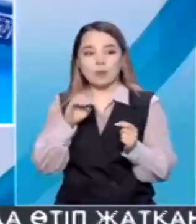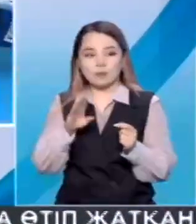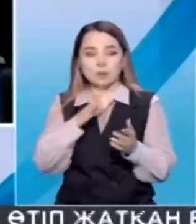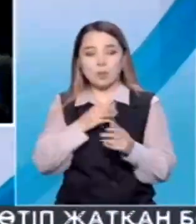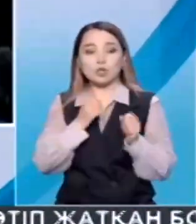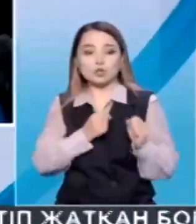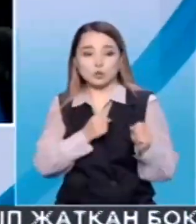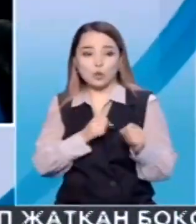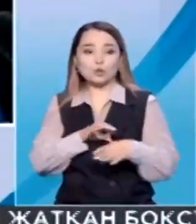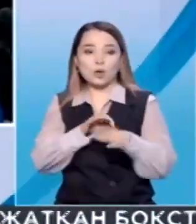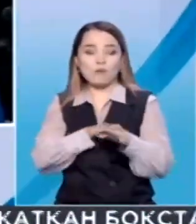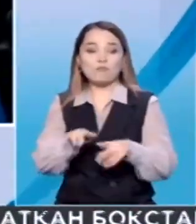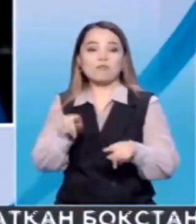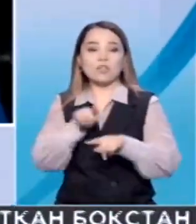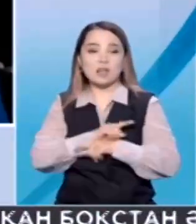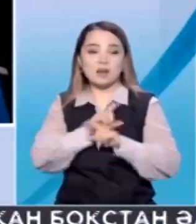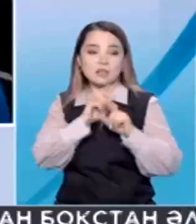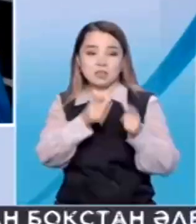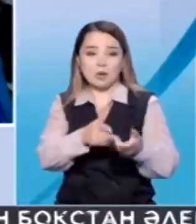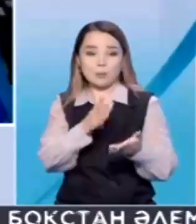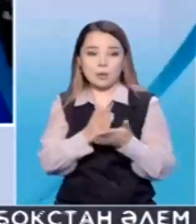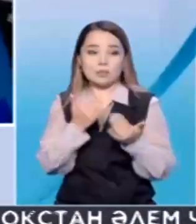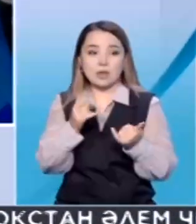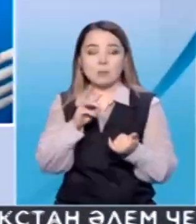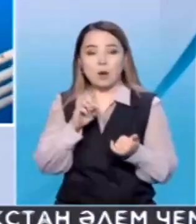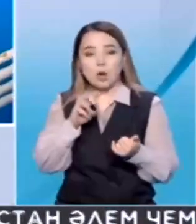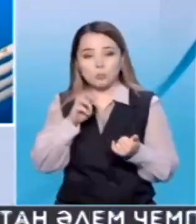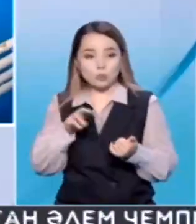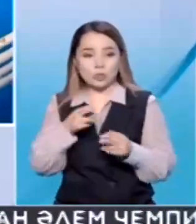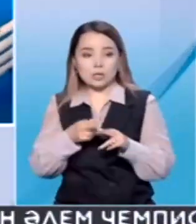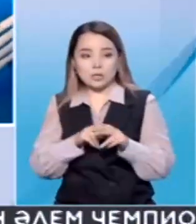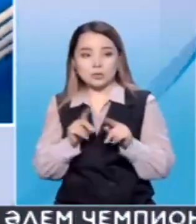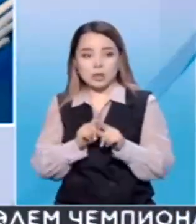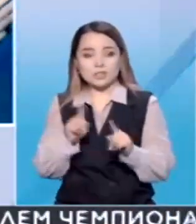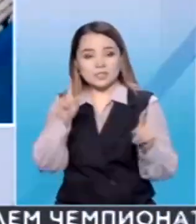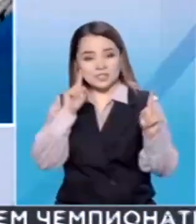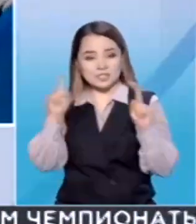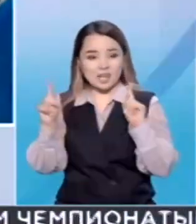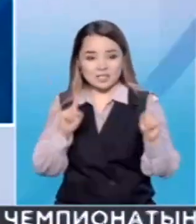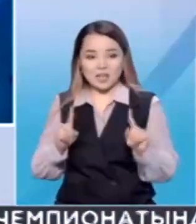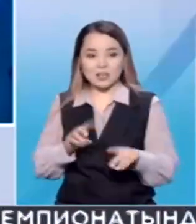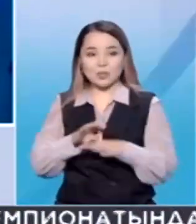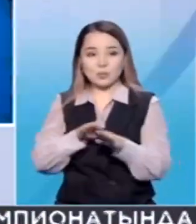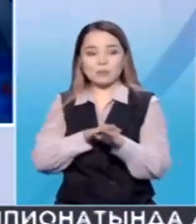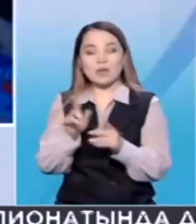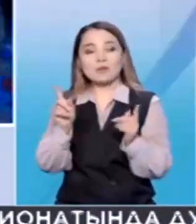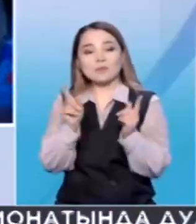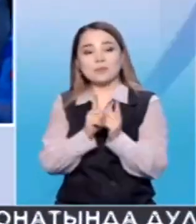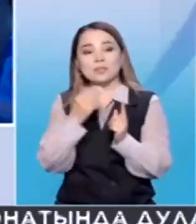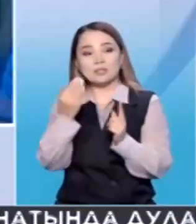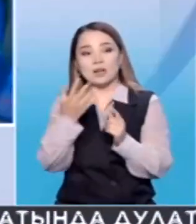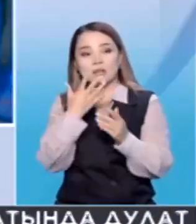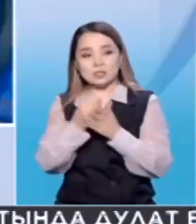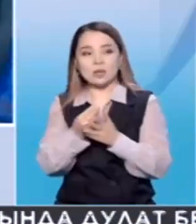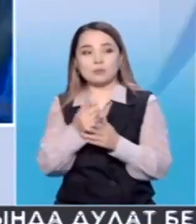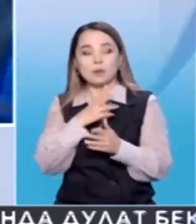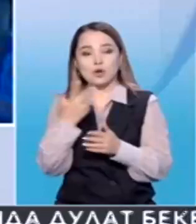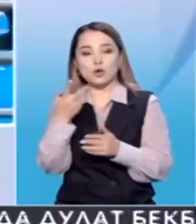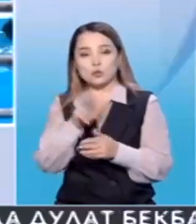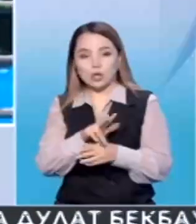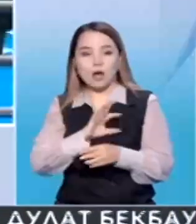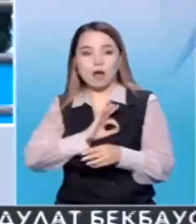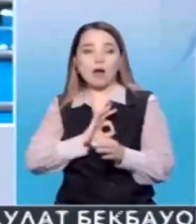жолы болып, финалға жолдама алса, ал Сабырхан Махмұттың жеңісі бұл сенсация деуге болады. Себебі оның қарсыласы үш дүркін